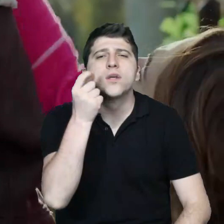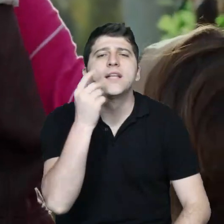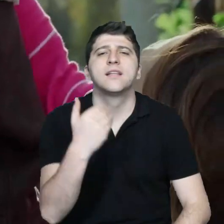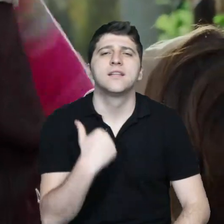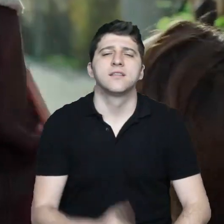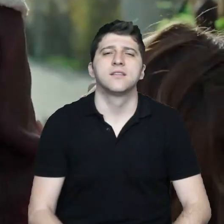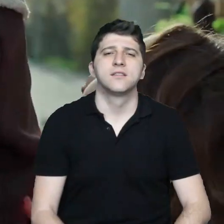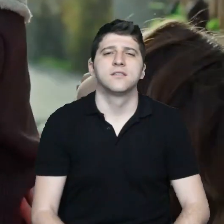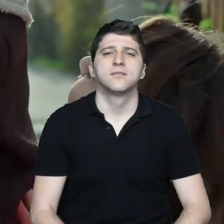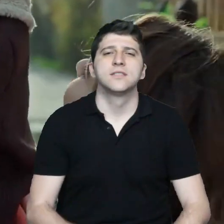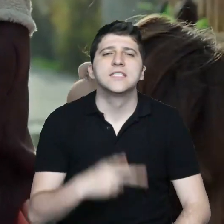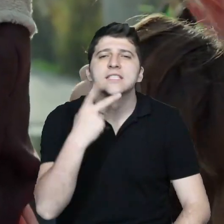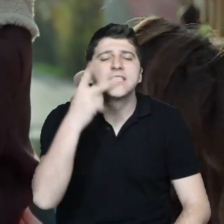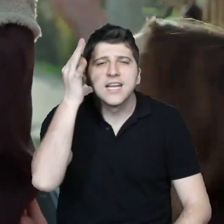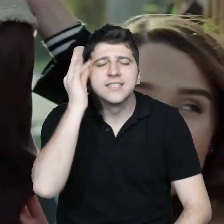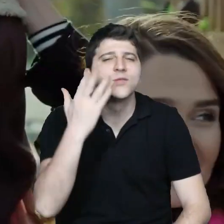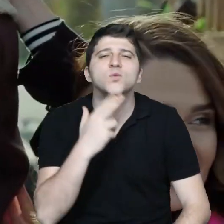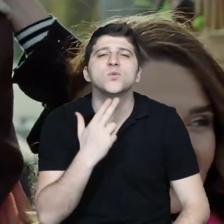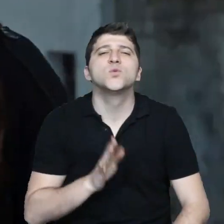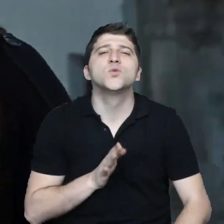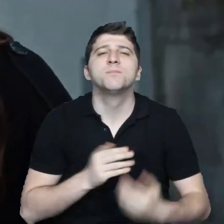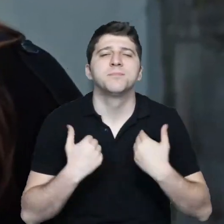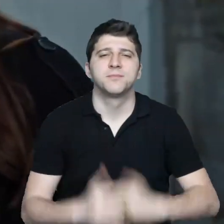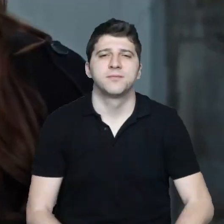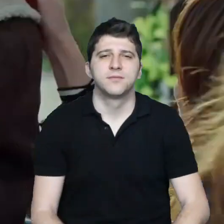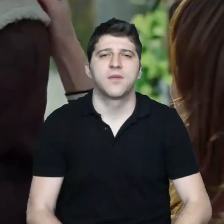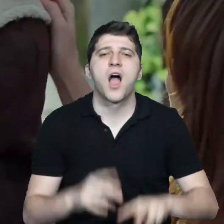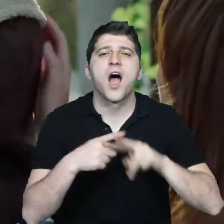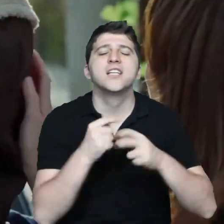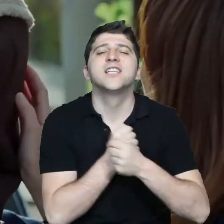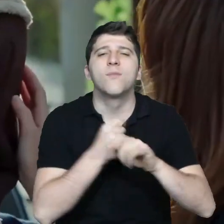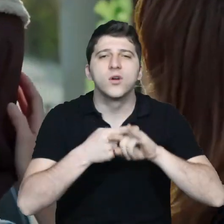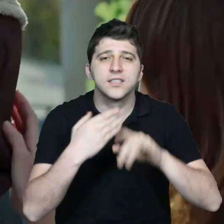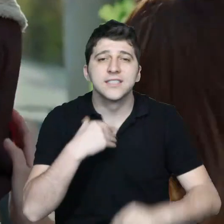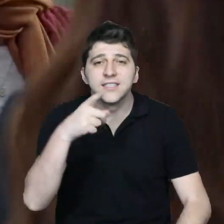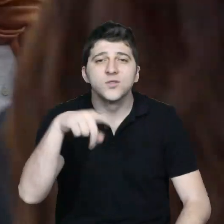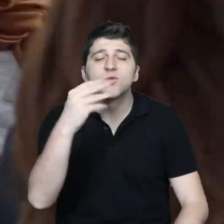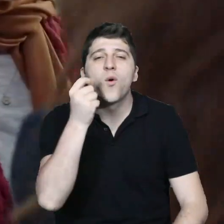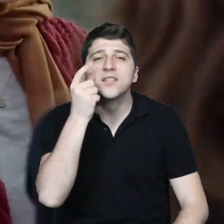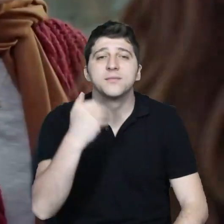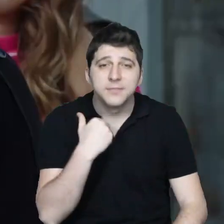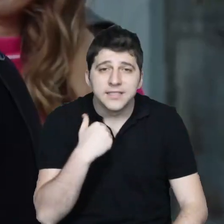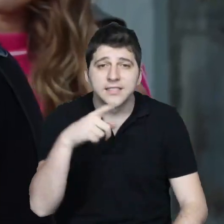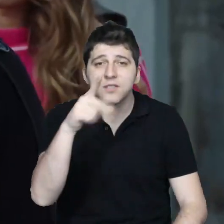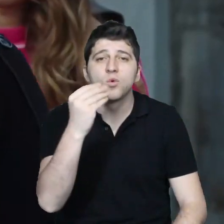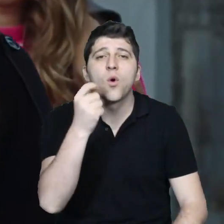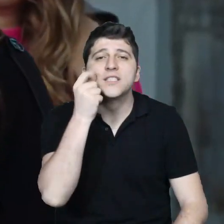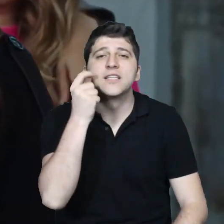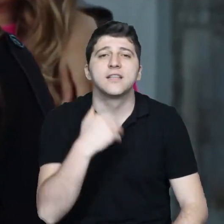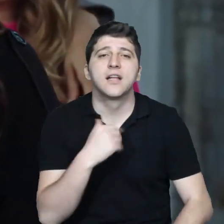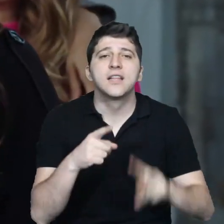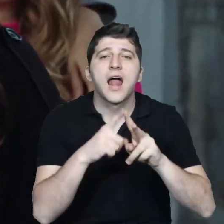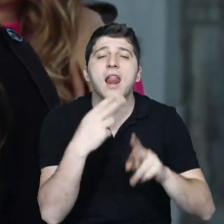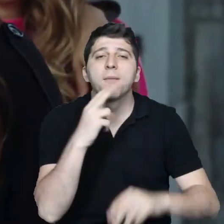seni. Kuzum benim sarı kafam. Arda'cığım canım hoş geldin. Ben de sizi çok özledim. Biz de seni çok özledik.